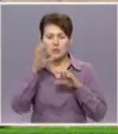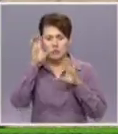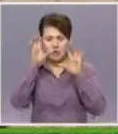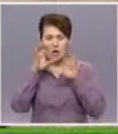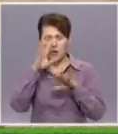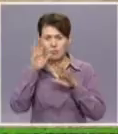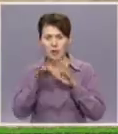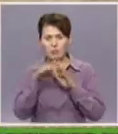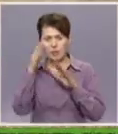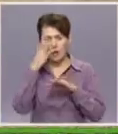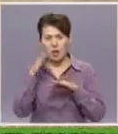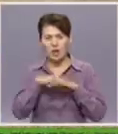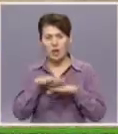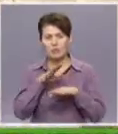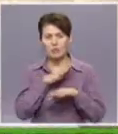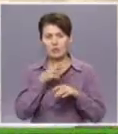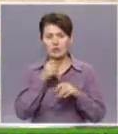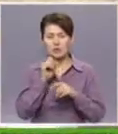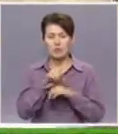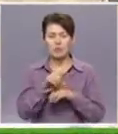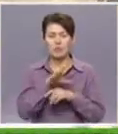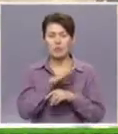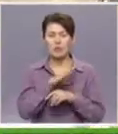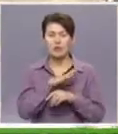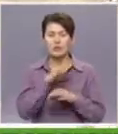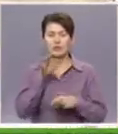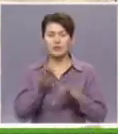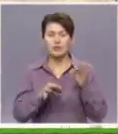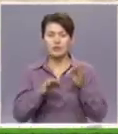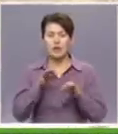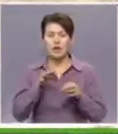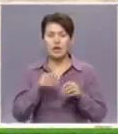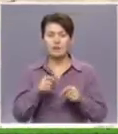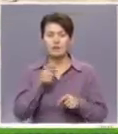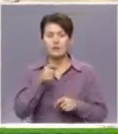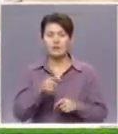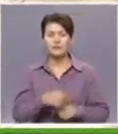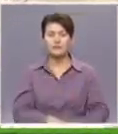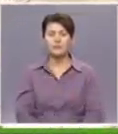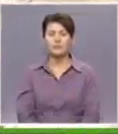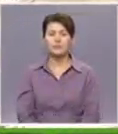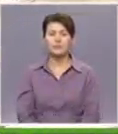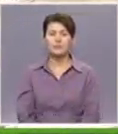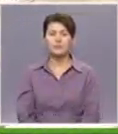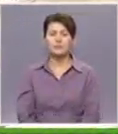бағынбағандары әкімшілік сотқа тапсырылады. Аршын Кемелжан, Ерлан Сағынбеков, Алматы телеарнасы.